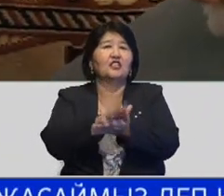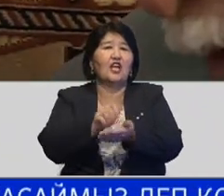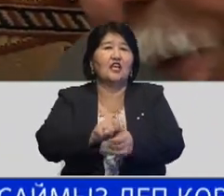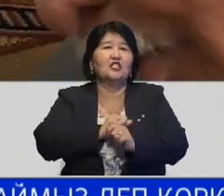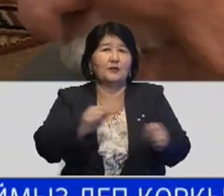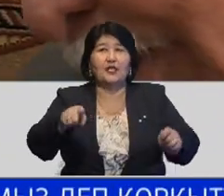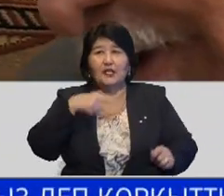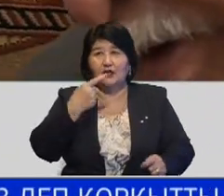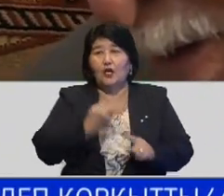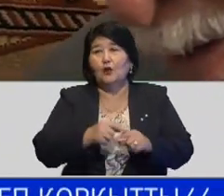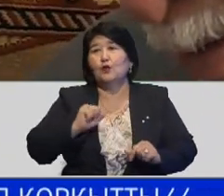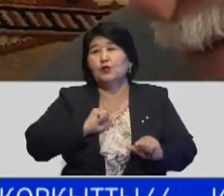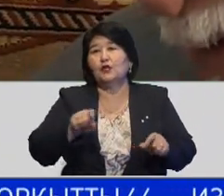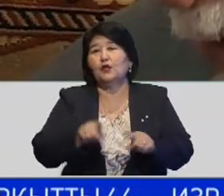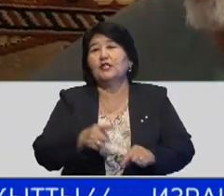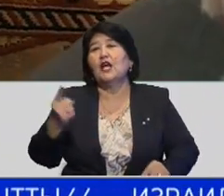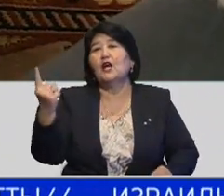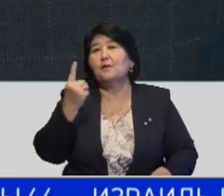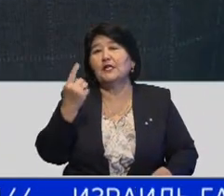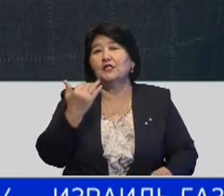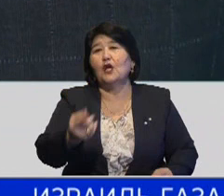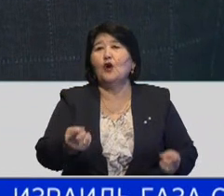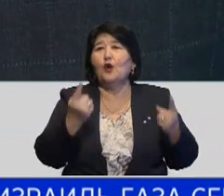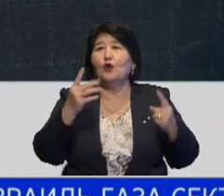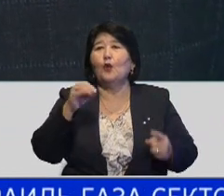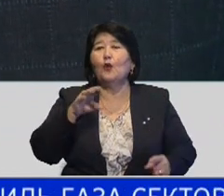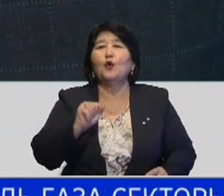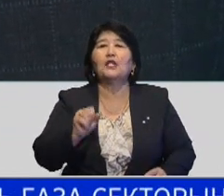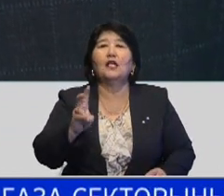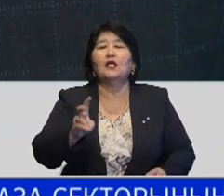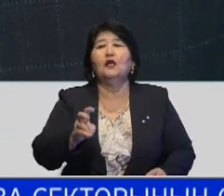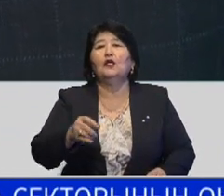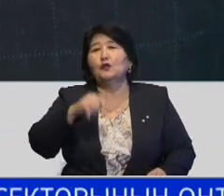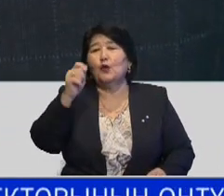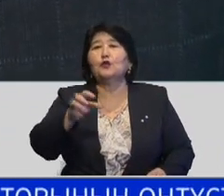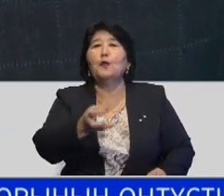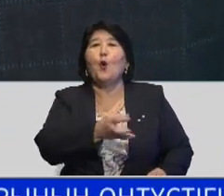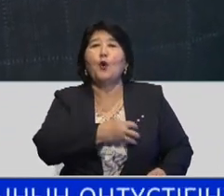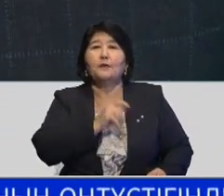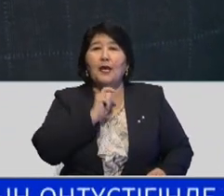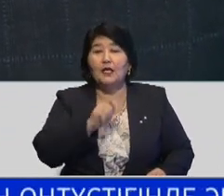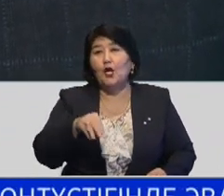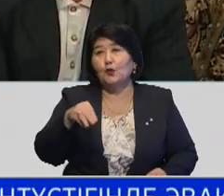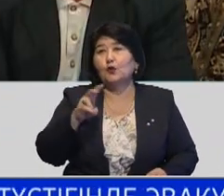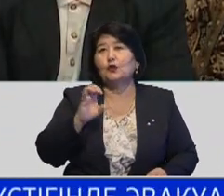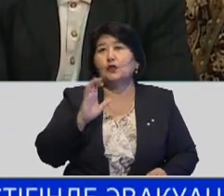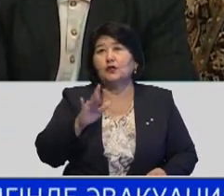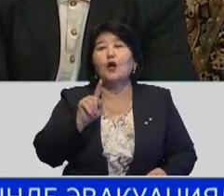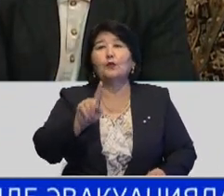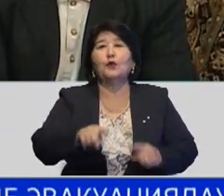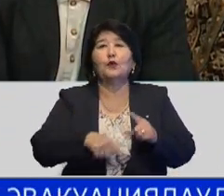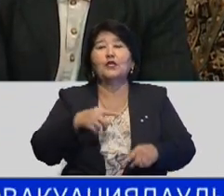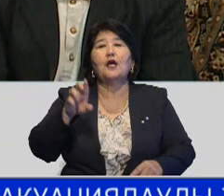aytat. Osınau yerlik üşin 1-ci dereceli ulu otan soğısı ordenimen nagratталган. Tülegin Jünisov budan